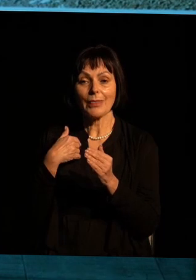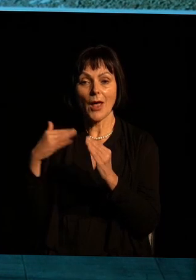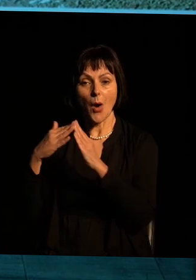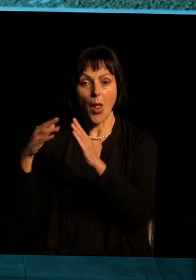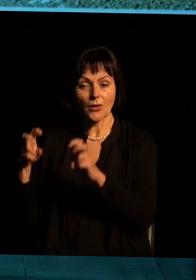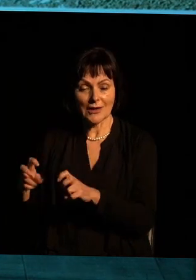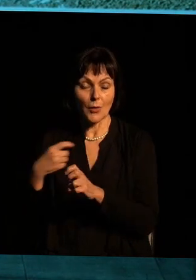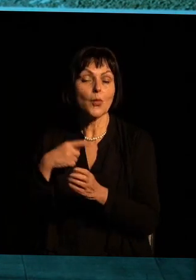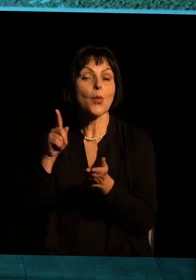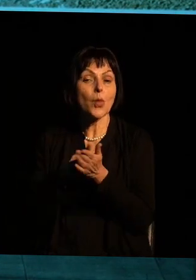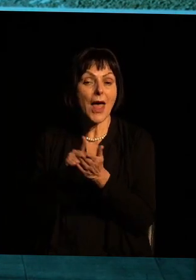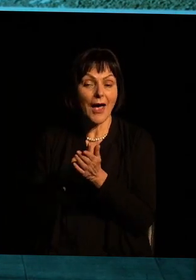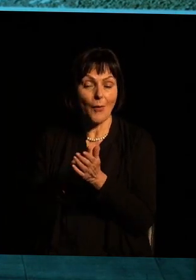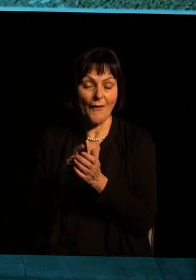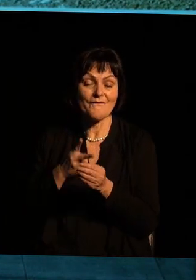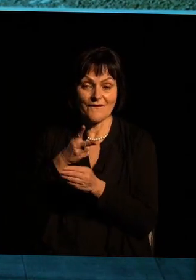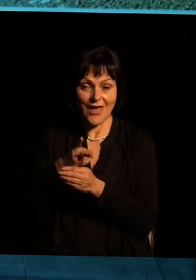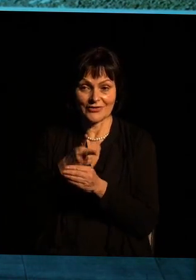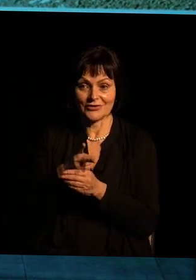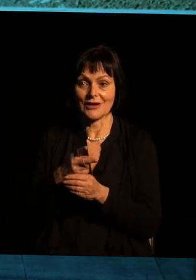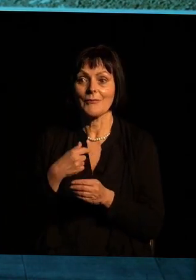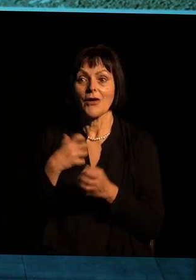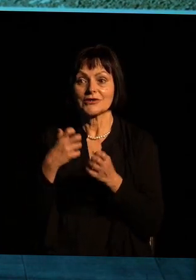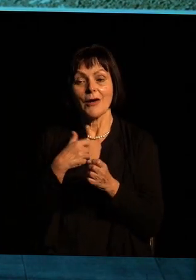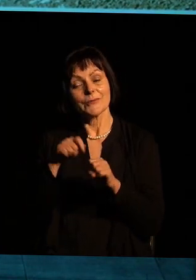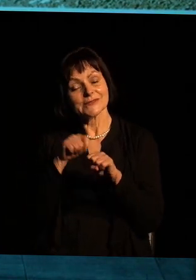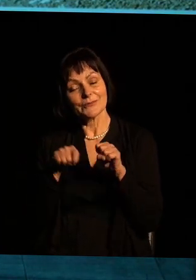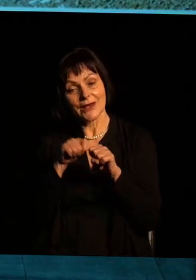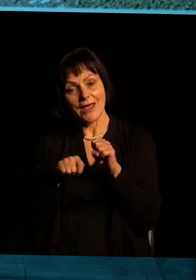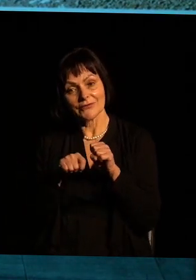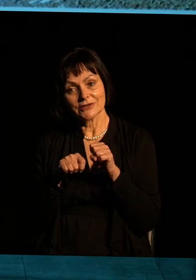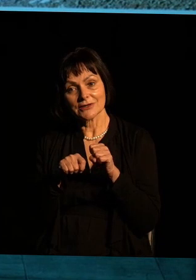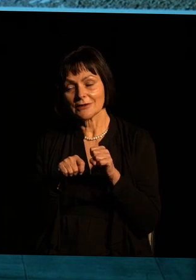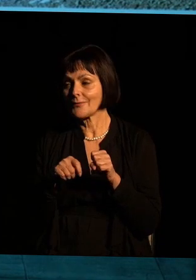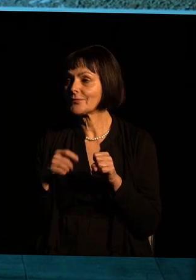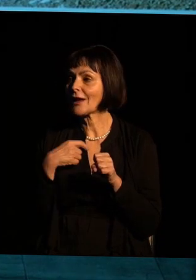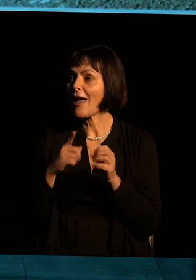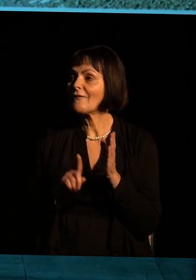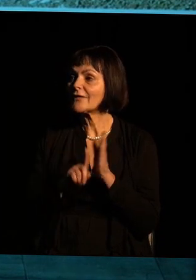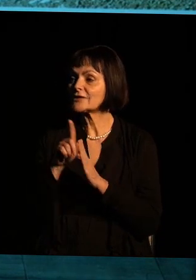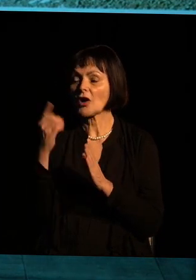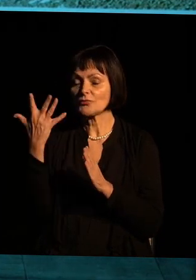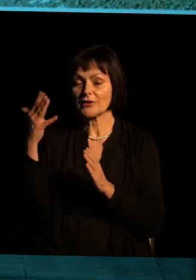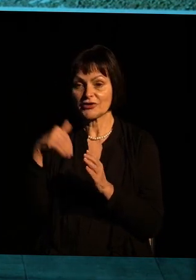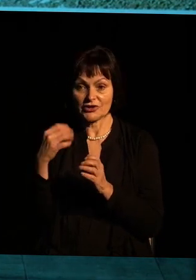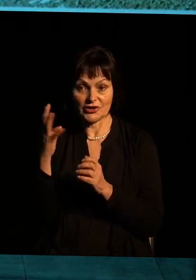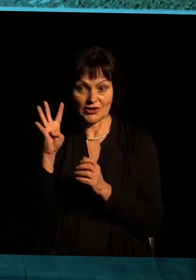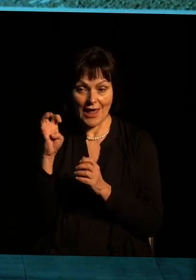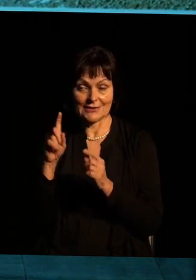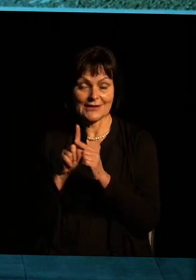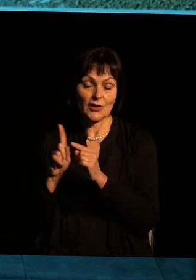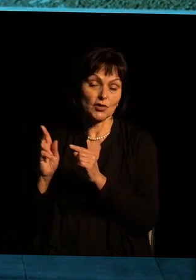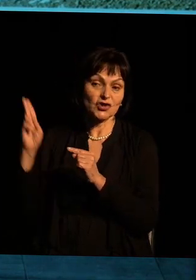no i udało mi się wejść i to w pięknym stylu, bo się chciałem sprawdzić z Nido de Condores w wysokości 5400 bezpośrednio do